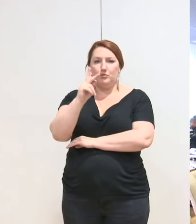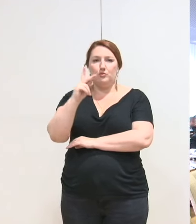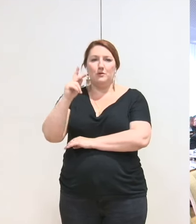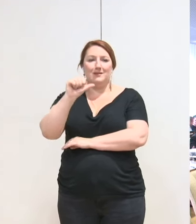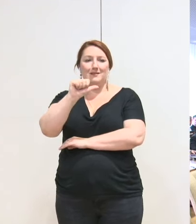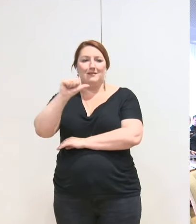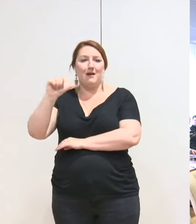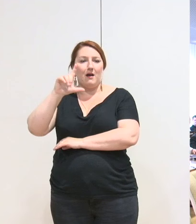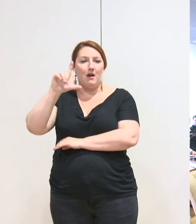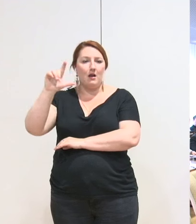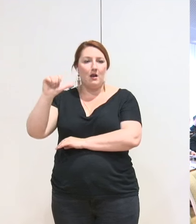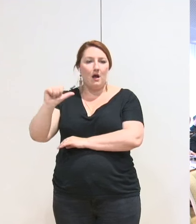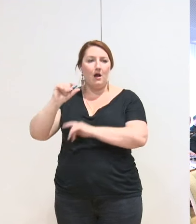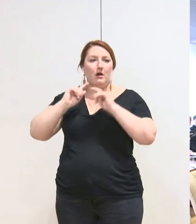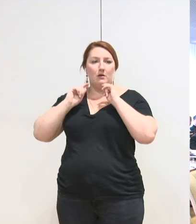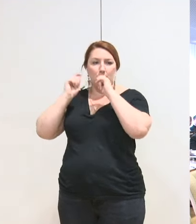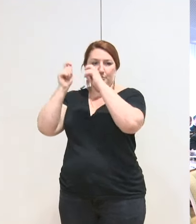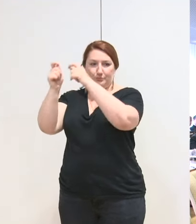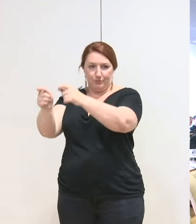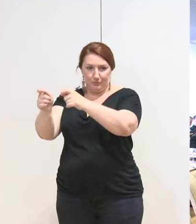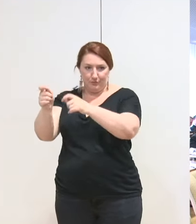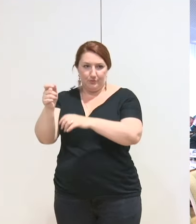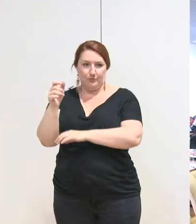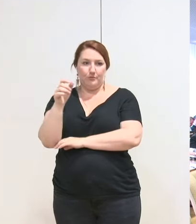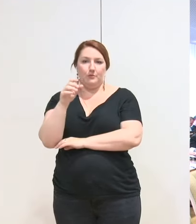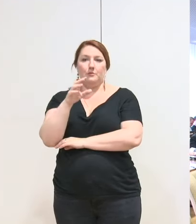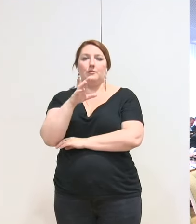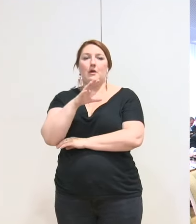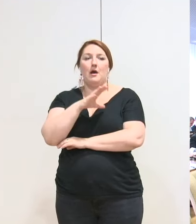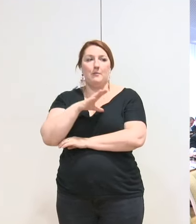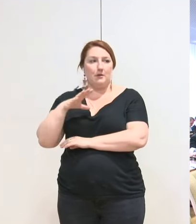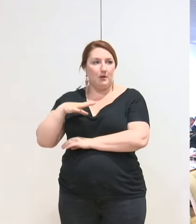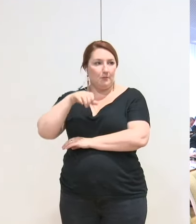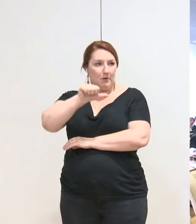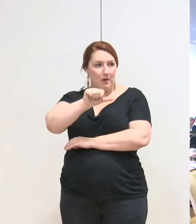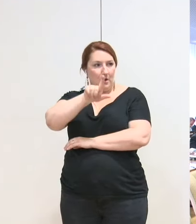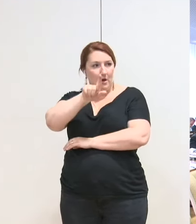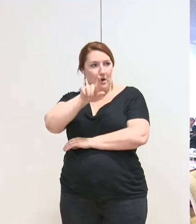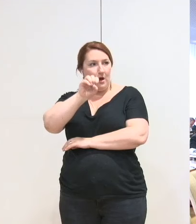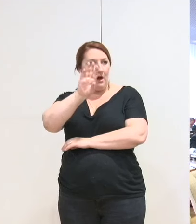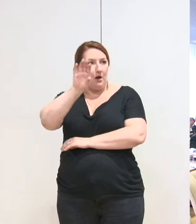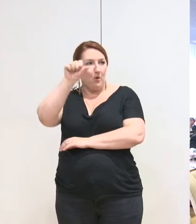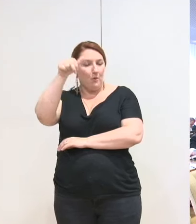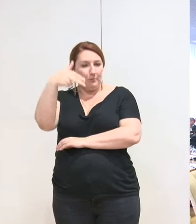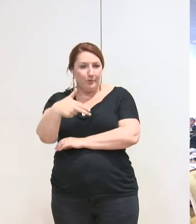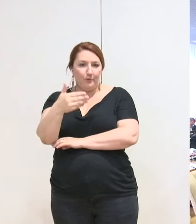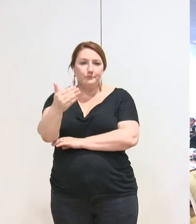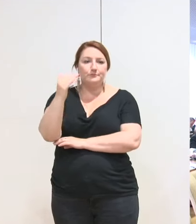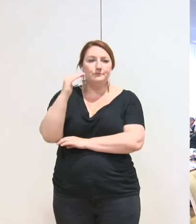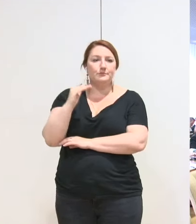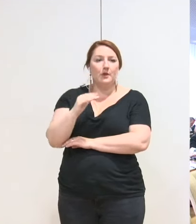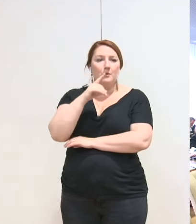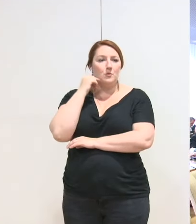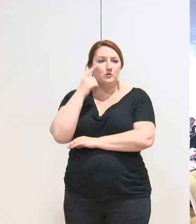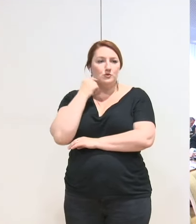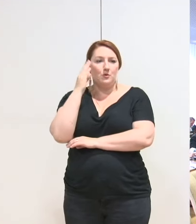Bernadette Richard fin donne pouvoir à Monsieur tcher pour la soirée Jérôme soldeville donne pouvoir à Monsieur Macré pour la